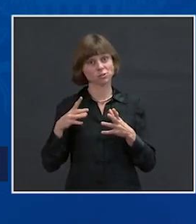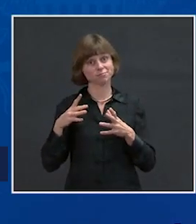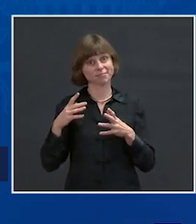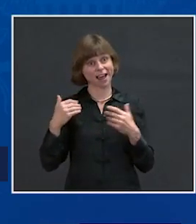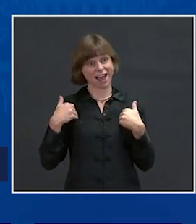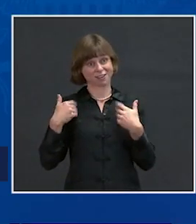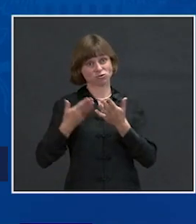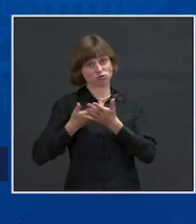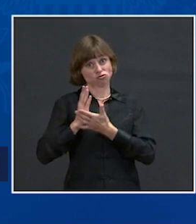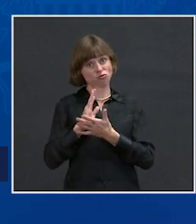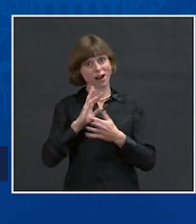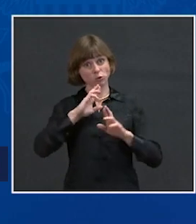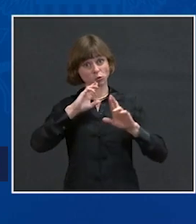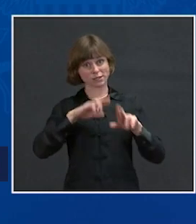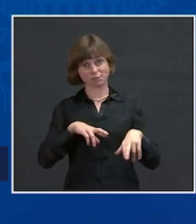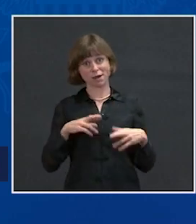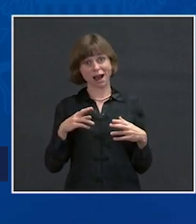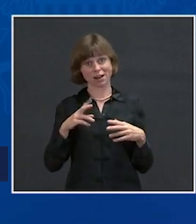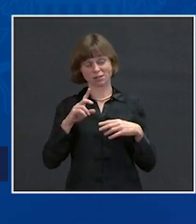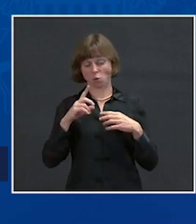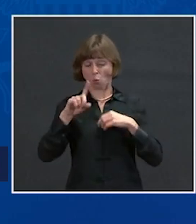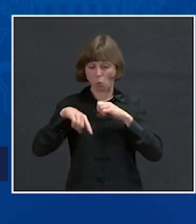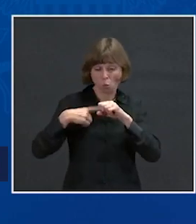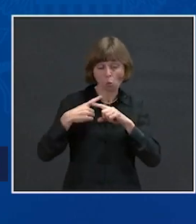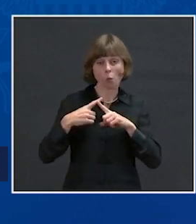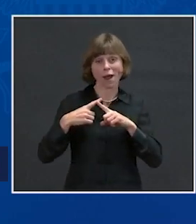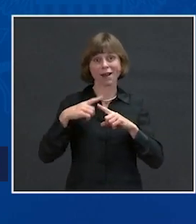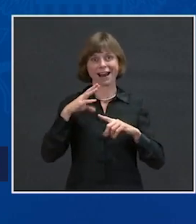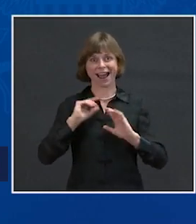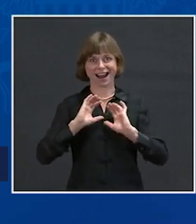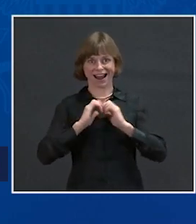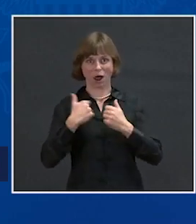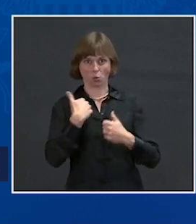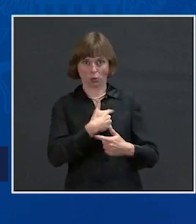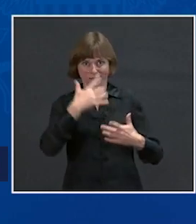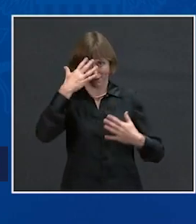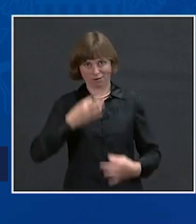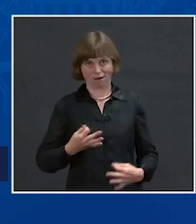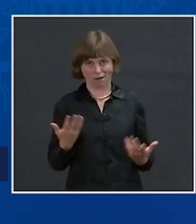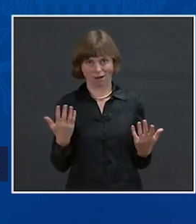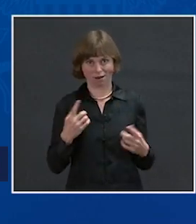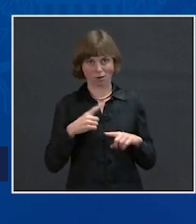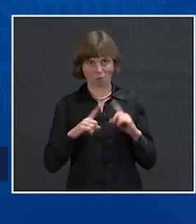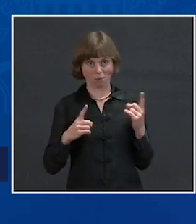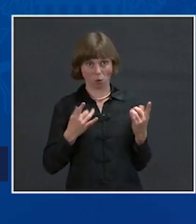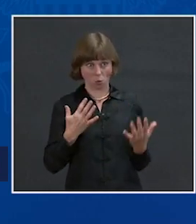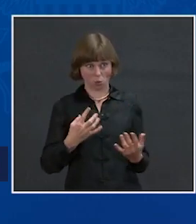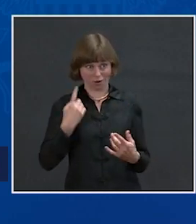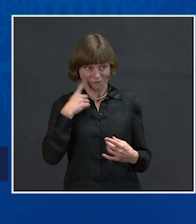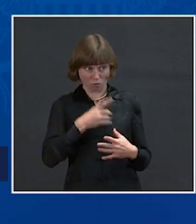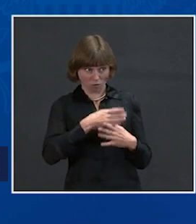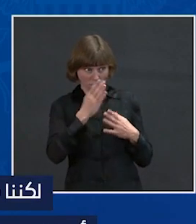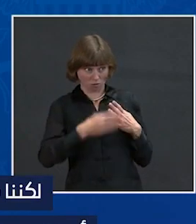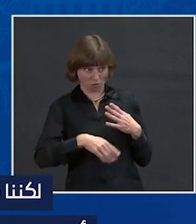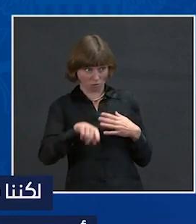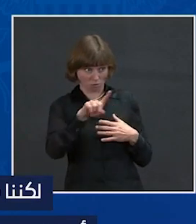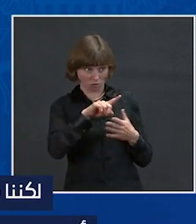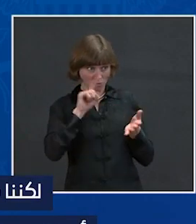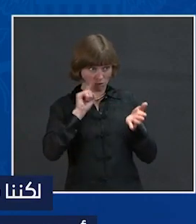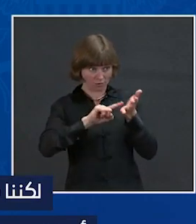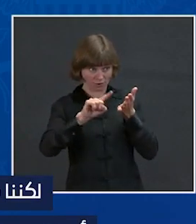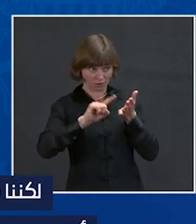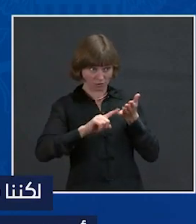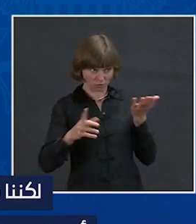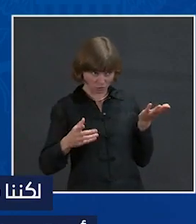الرئيس والإدارة الأمريكية يحتفظان لنفسيهما بحق الرد في الوقت والطريقة التي يختارانها،